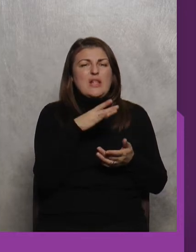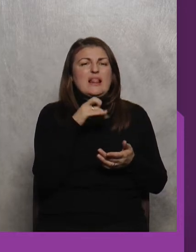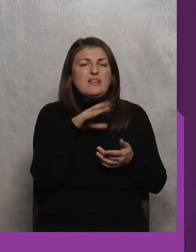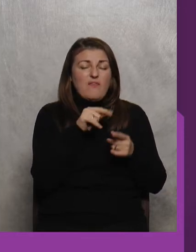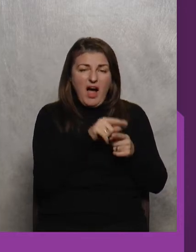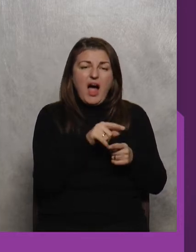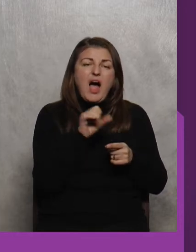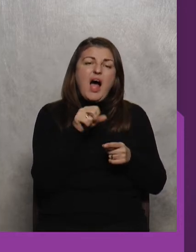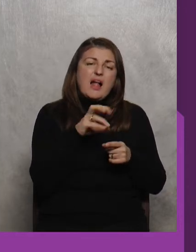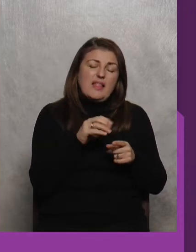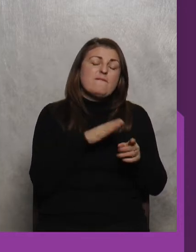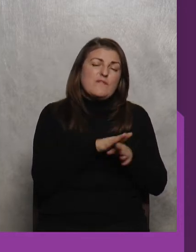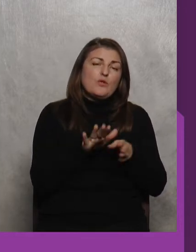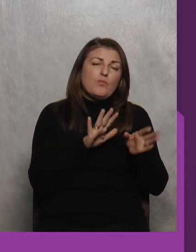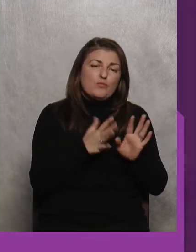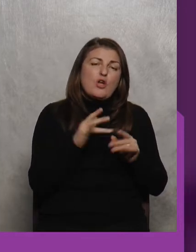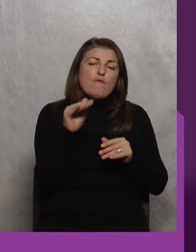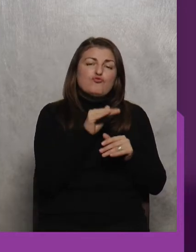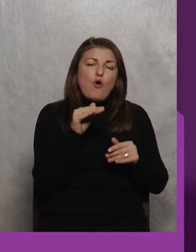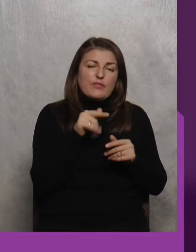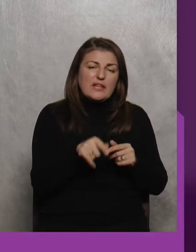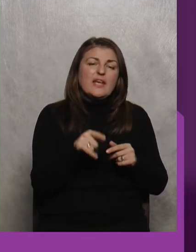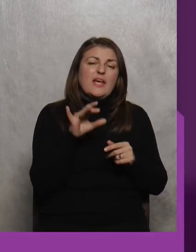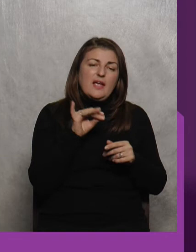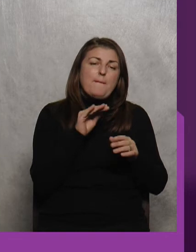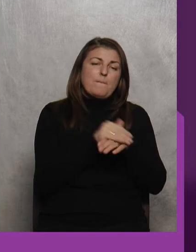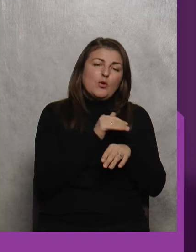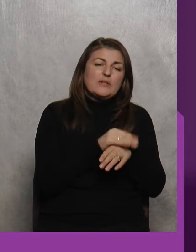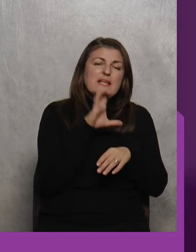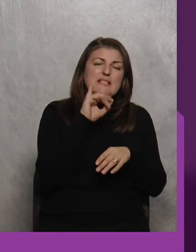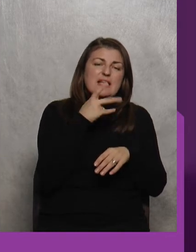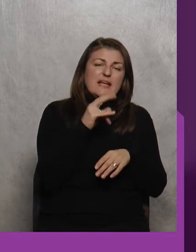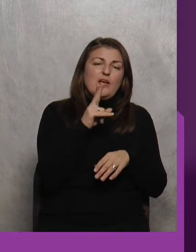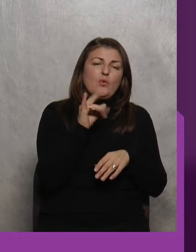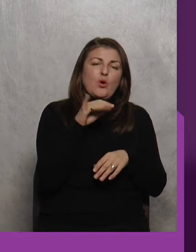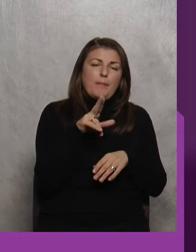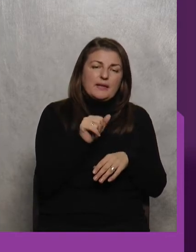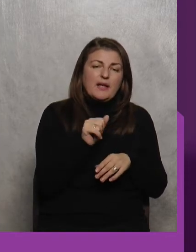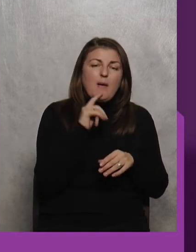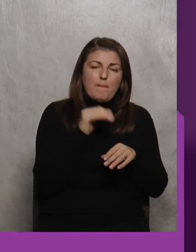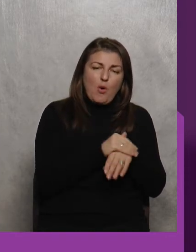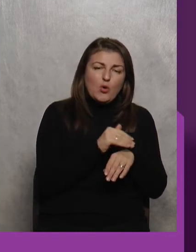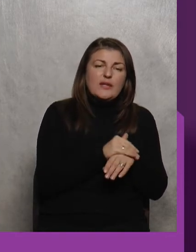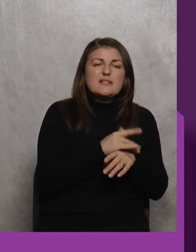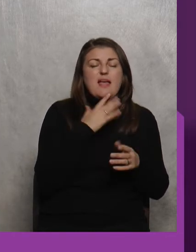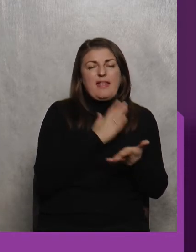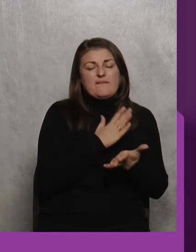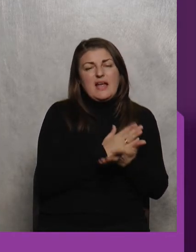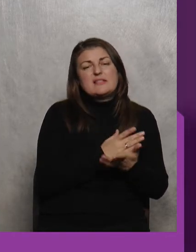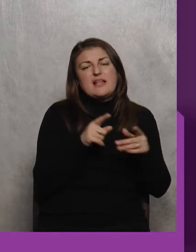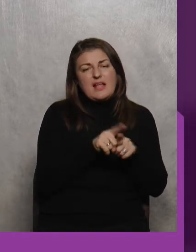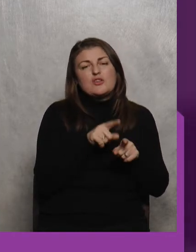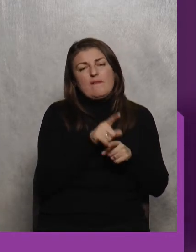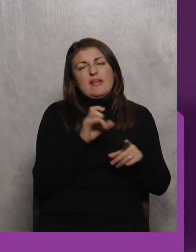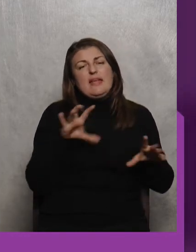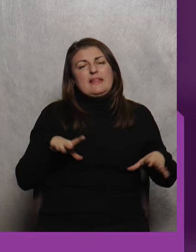дотискати. Але відбувся в жовтні, і молодець Сергій Куропата, молодчинка, являється також